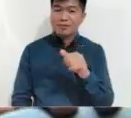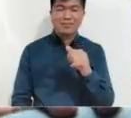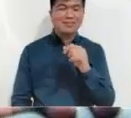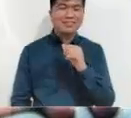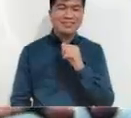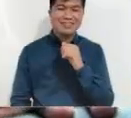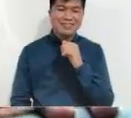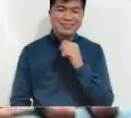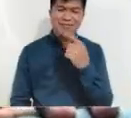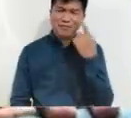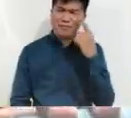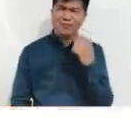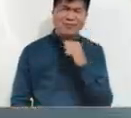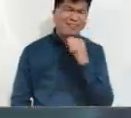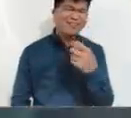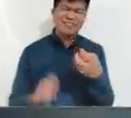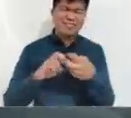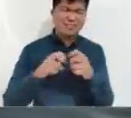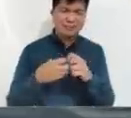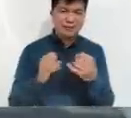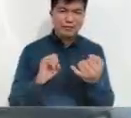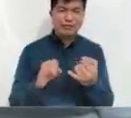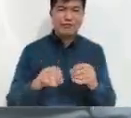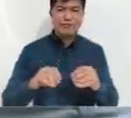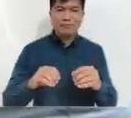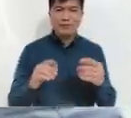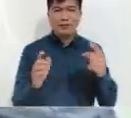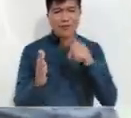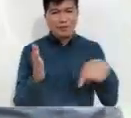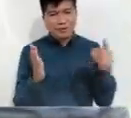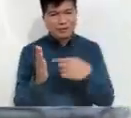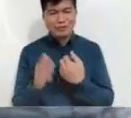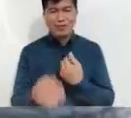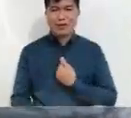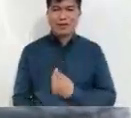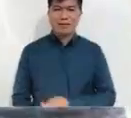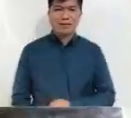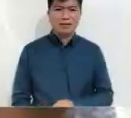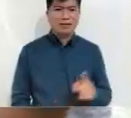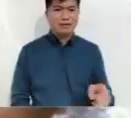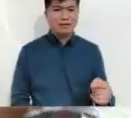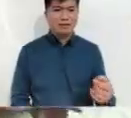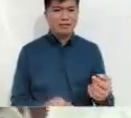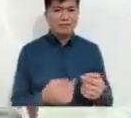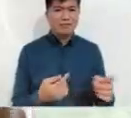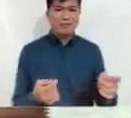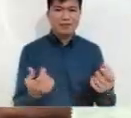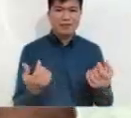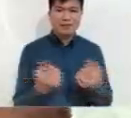hindi issue sa akin yung pambabash. Isipin mo na lang, galing sa kanal, pero puro castle ang ginagawa. Di ba?